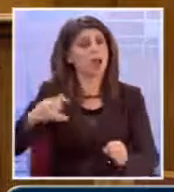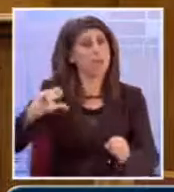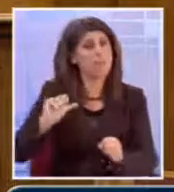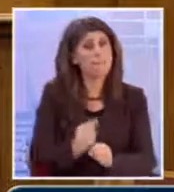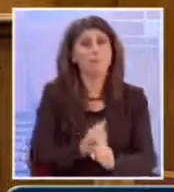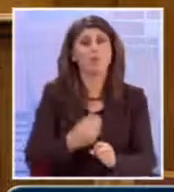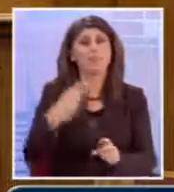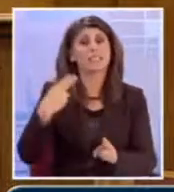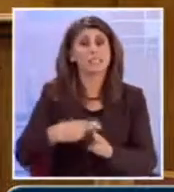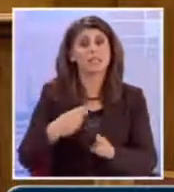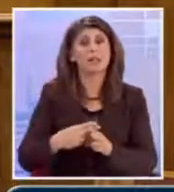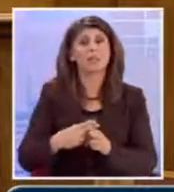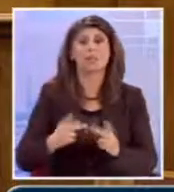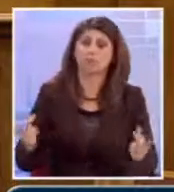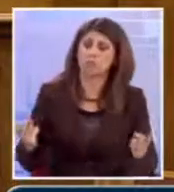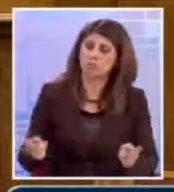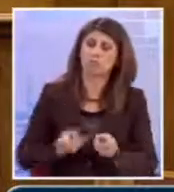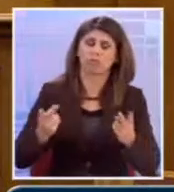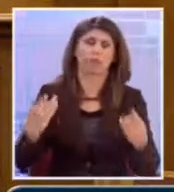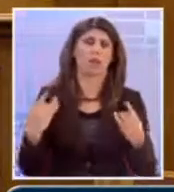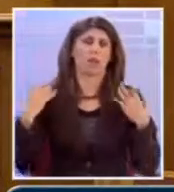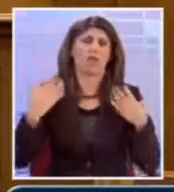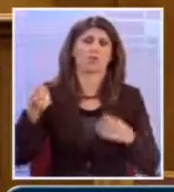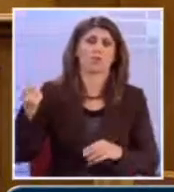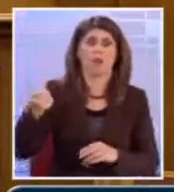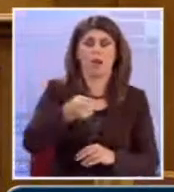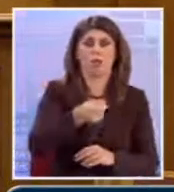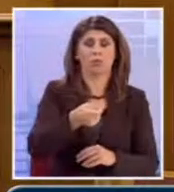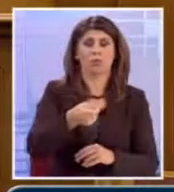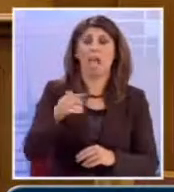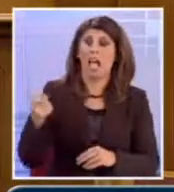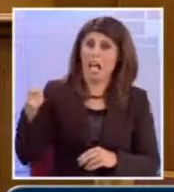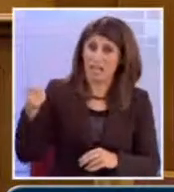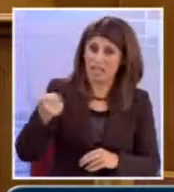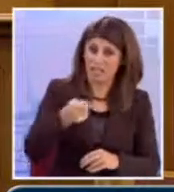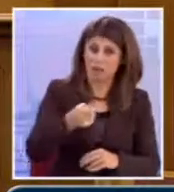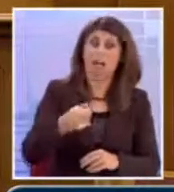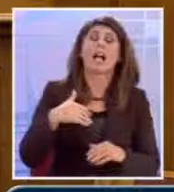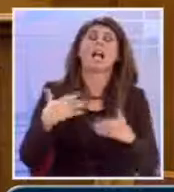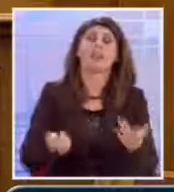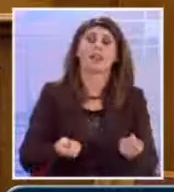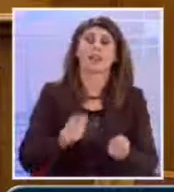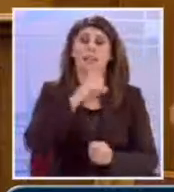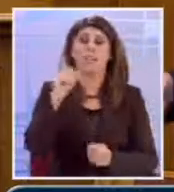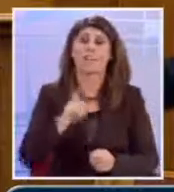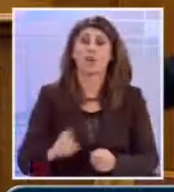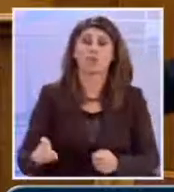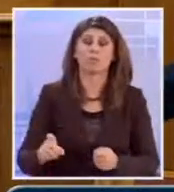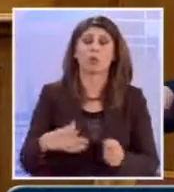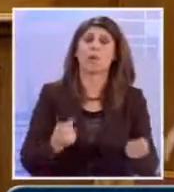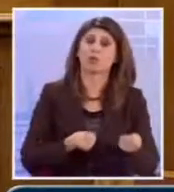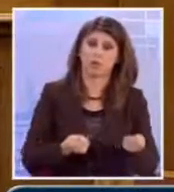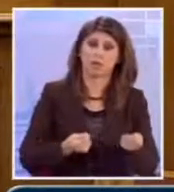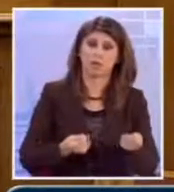τη σημαντική ελάφρυνση του χρέους. Το χρέος δεν έγινε βιώσιμο με τα πεπραγμένα